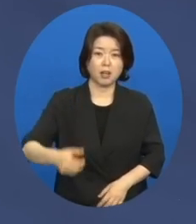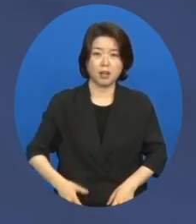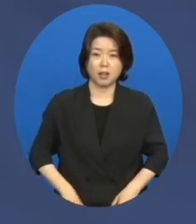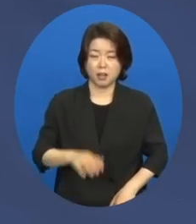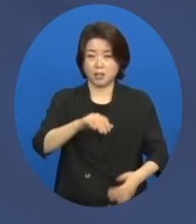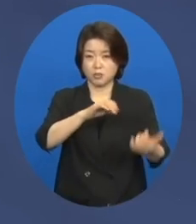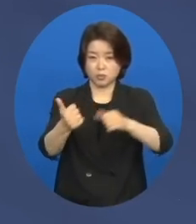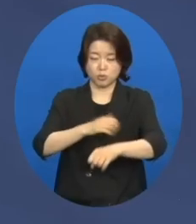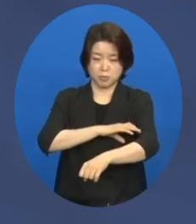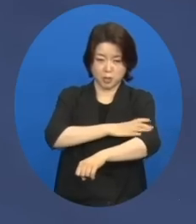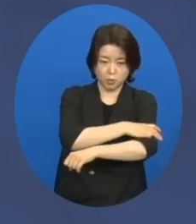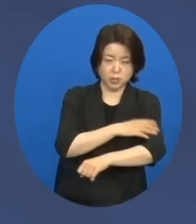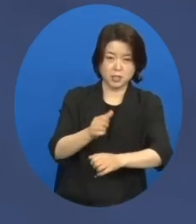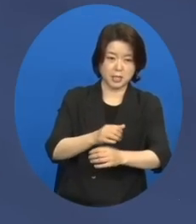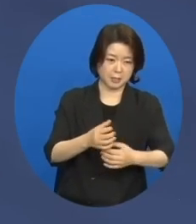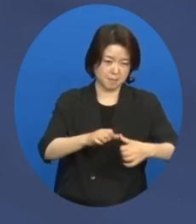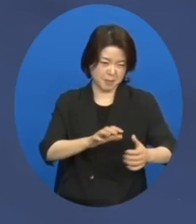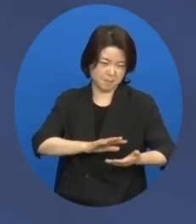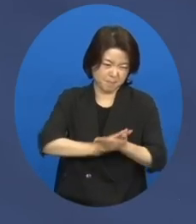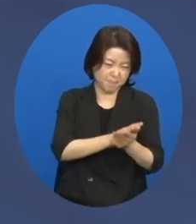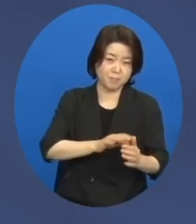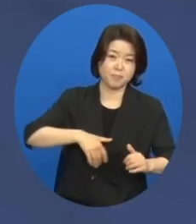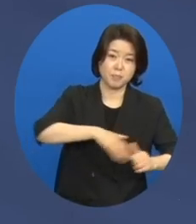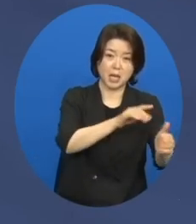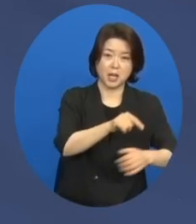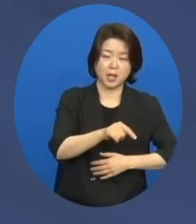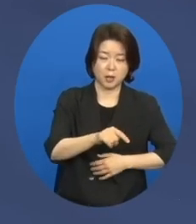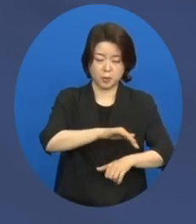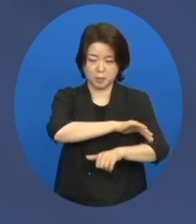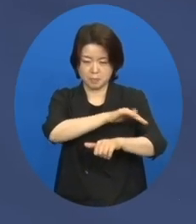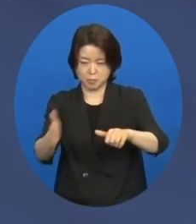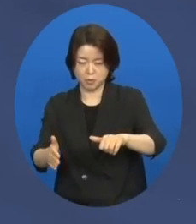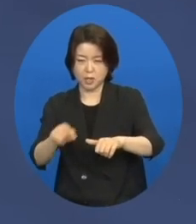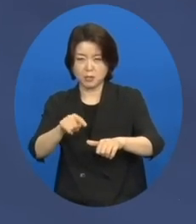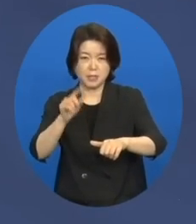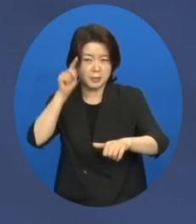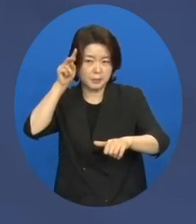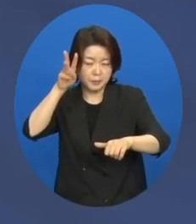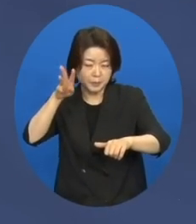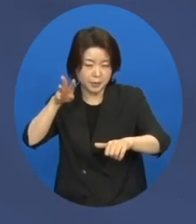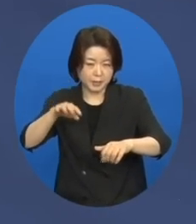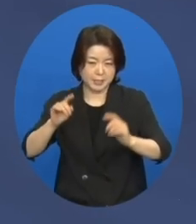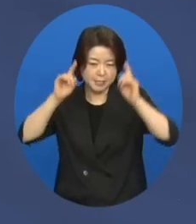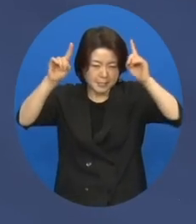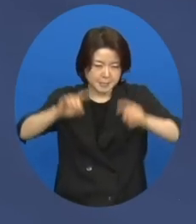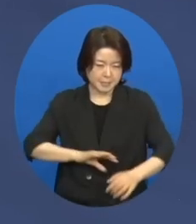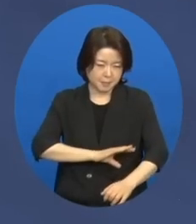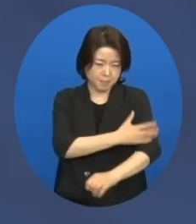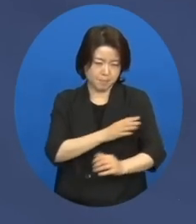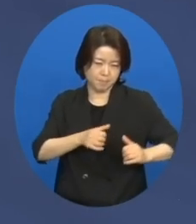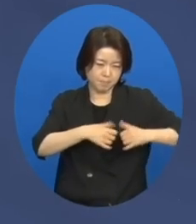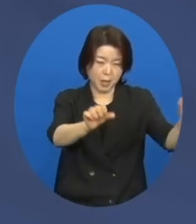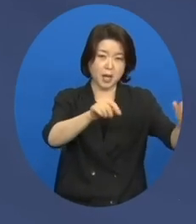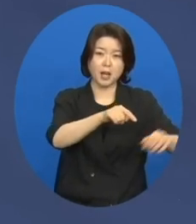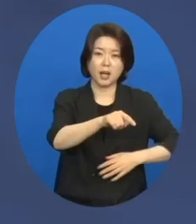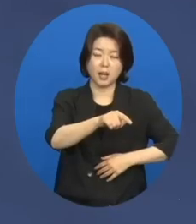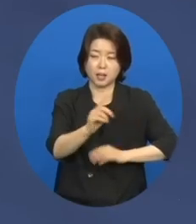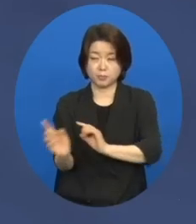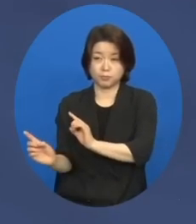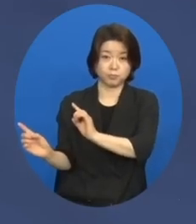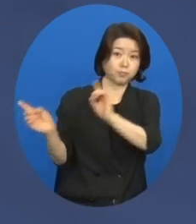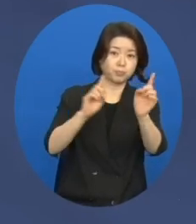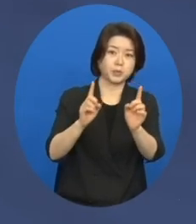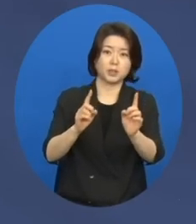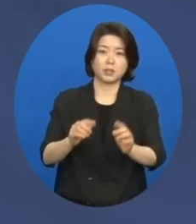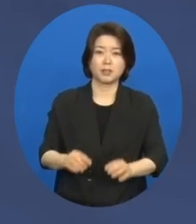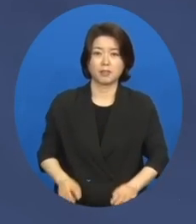죽음의 권세를 깨트려 이기시고 무덤에 사흘 동안 죽음의 지옥 권세를 깨뜨려 부수시고 부활하셔서